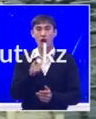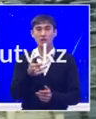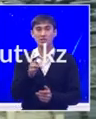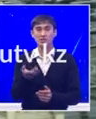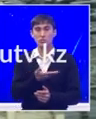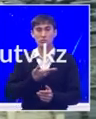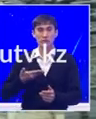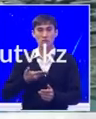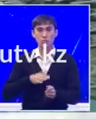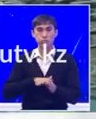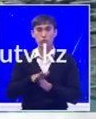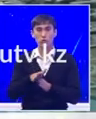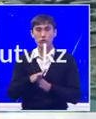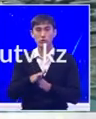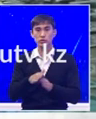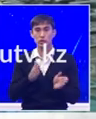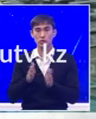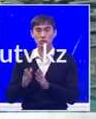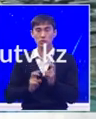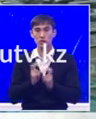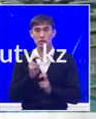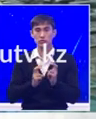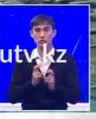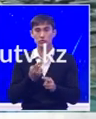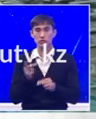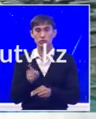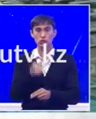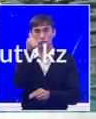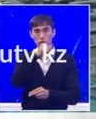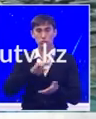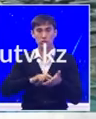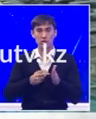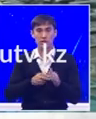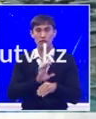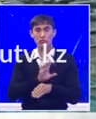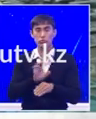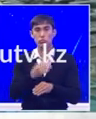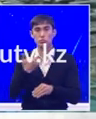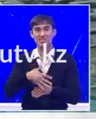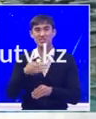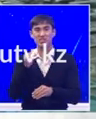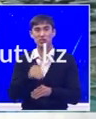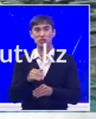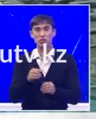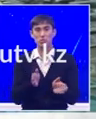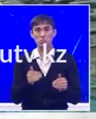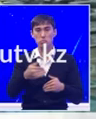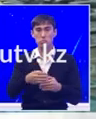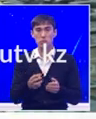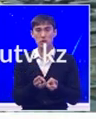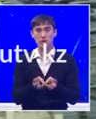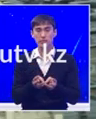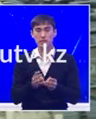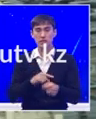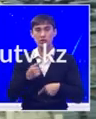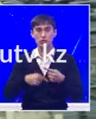мы уже полностью наладили производство. В текущем году мы планируем выпустить 50 тысяч плит и в следующем году увеличить